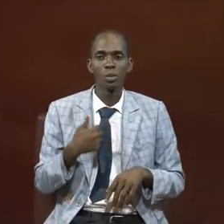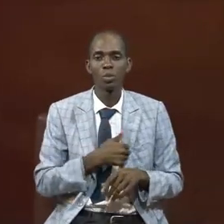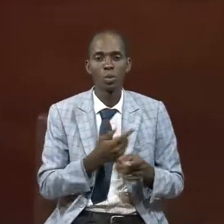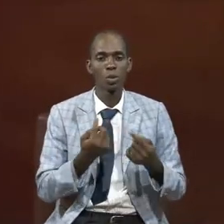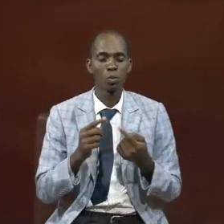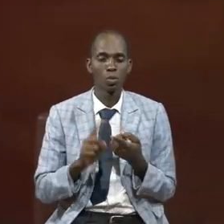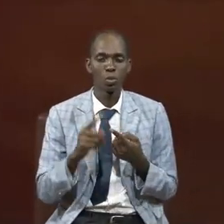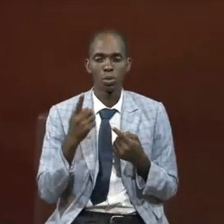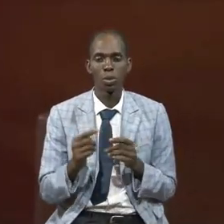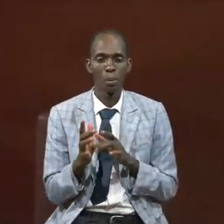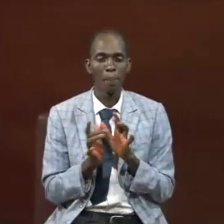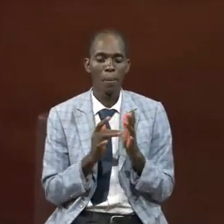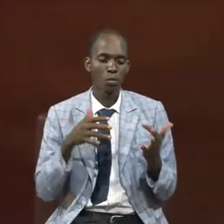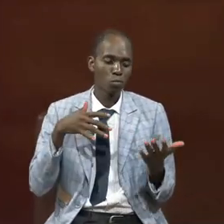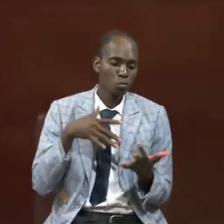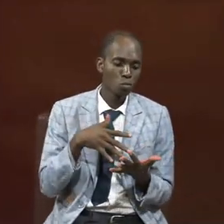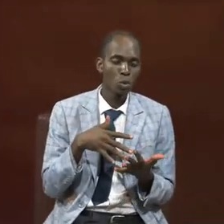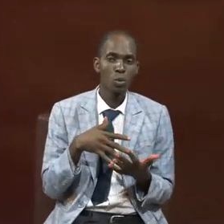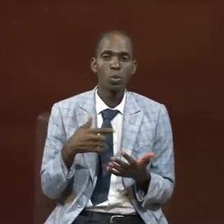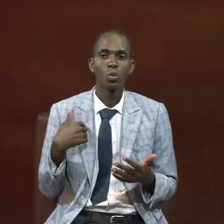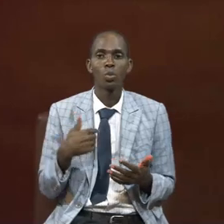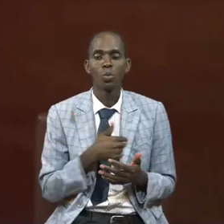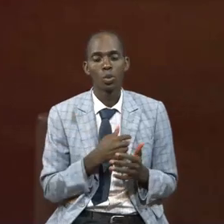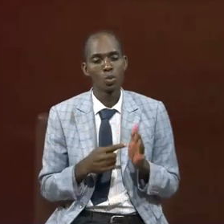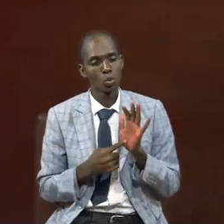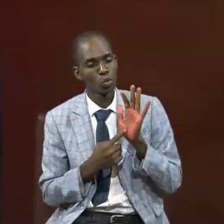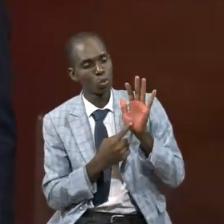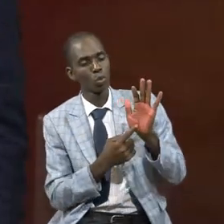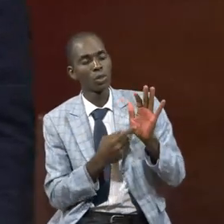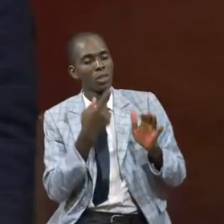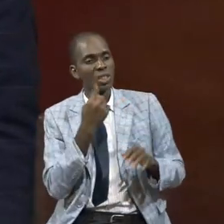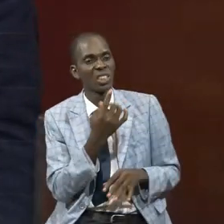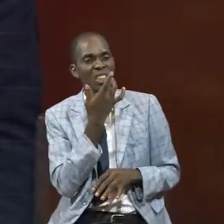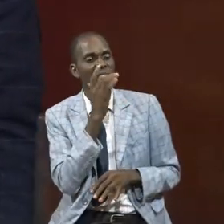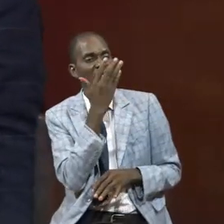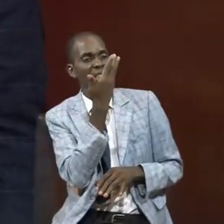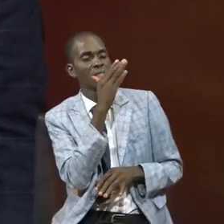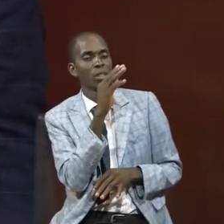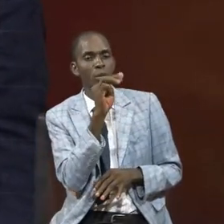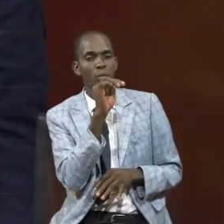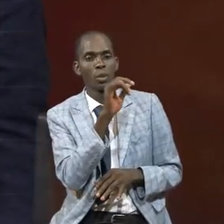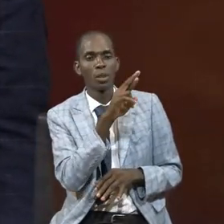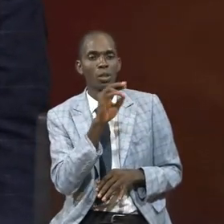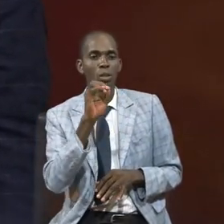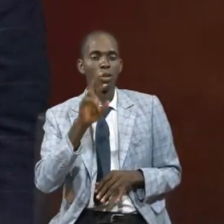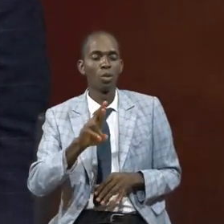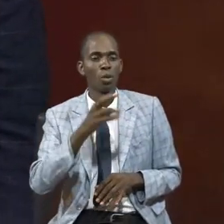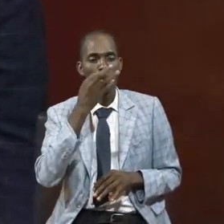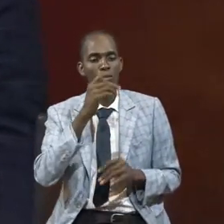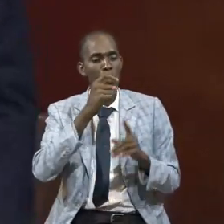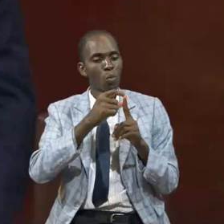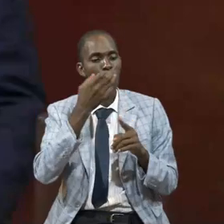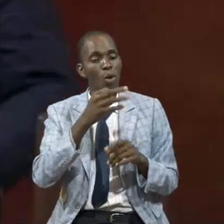Quand nous venons à l'étude biblique, nous devons montrer, nous montre le miroir de la parole de Dieu.